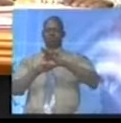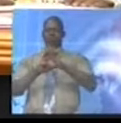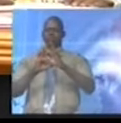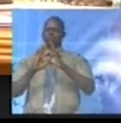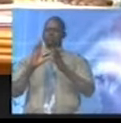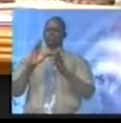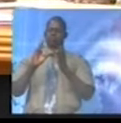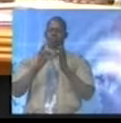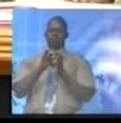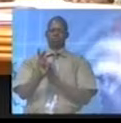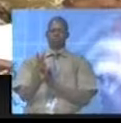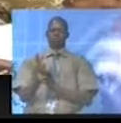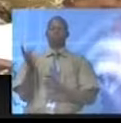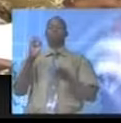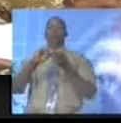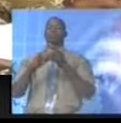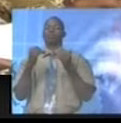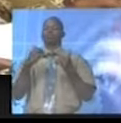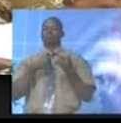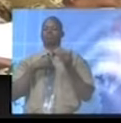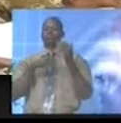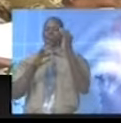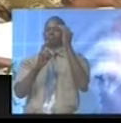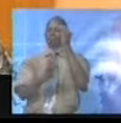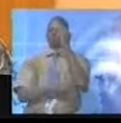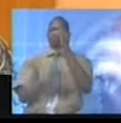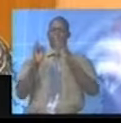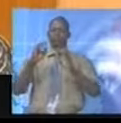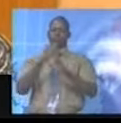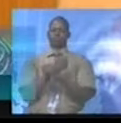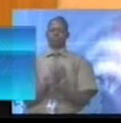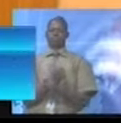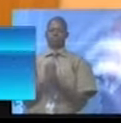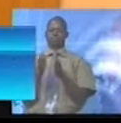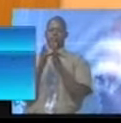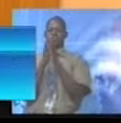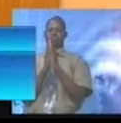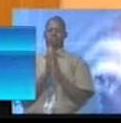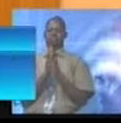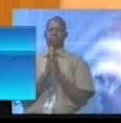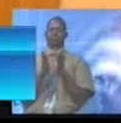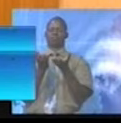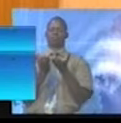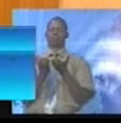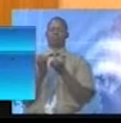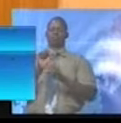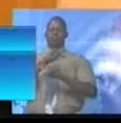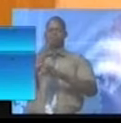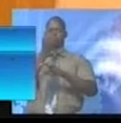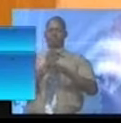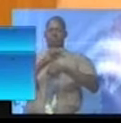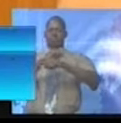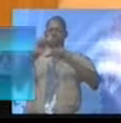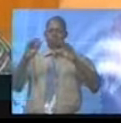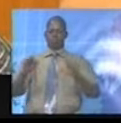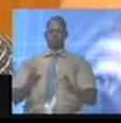sanctions. Quand il y a des sanctions, il faut les prendre. Quand il y a des demandeurs qui veulent installer des usines, que les